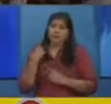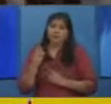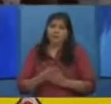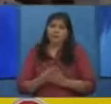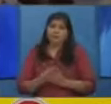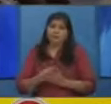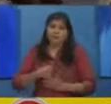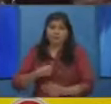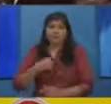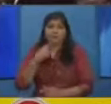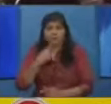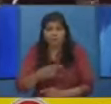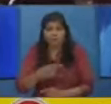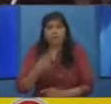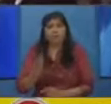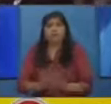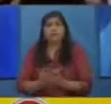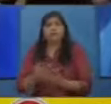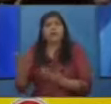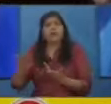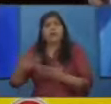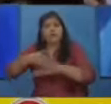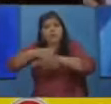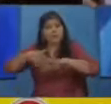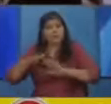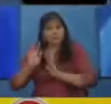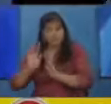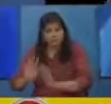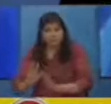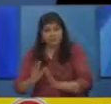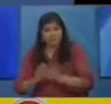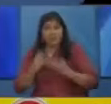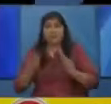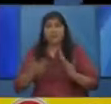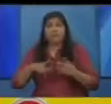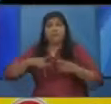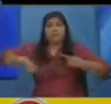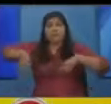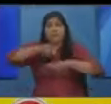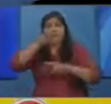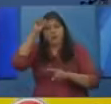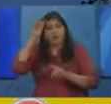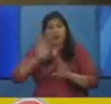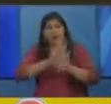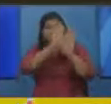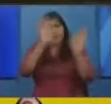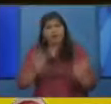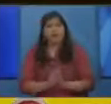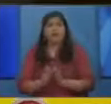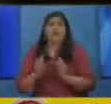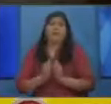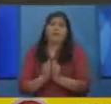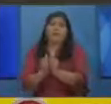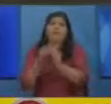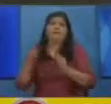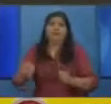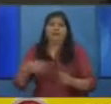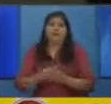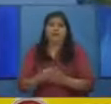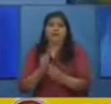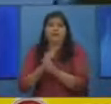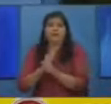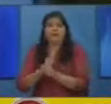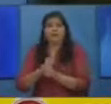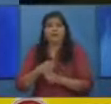से भी कहना चाहता हूं कि आप भले ही सीमा पर हैं, लेकिन पूरा देश आपके साथ है, आपके लिए कामना